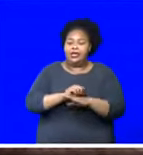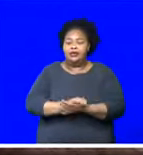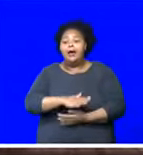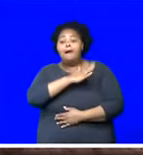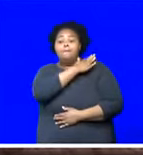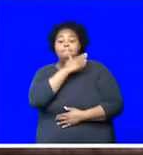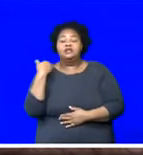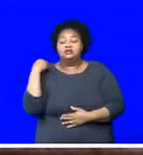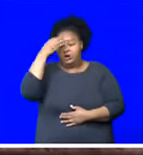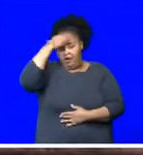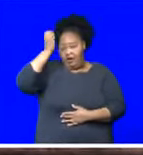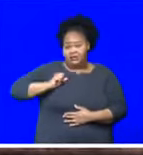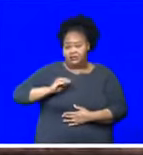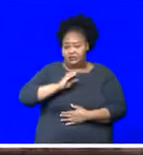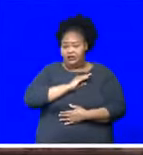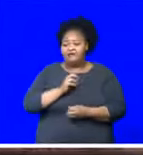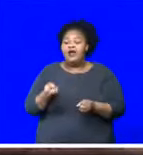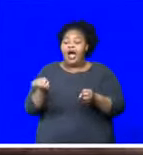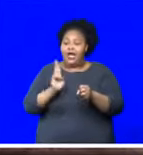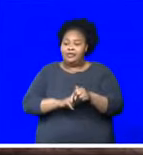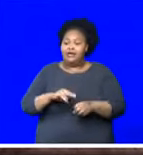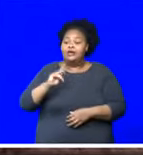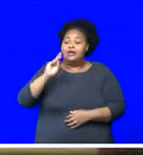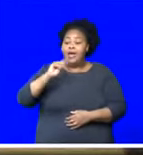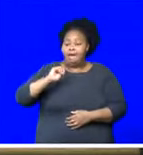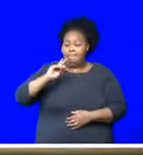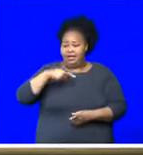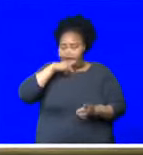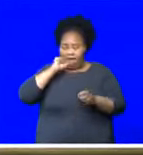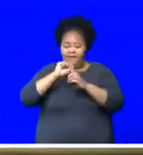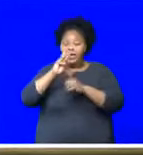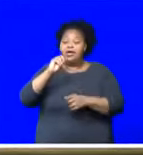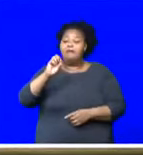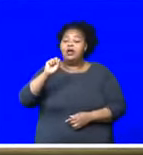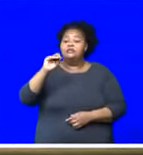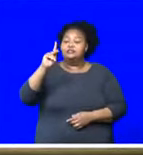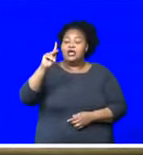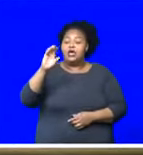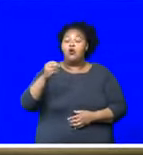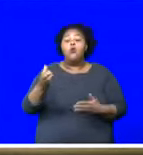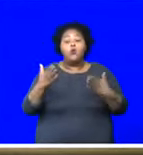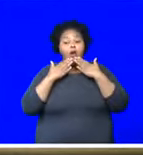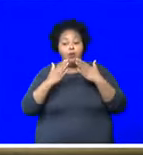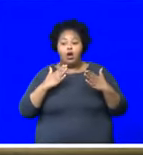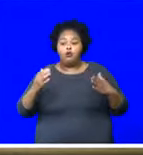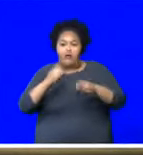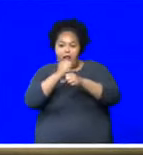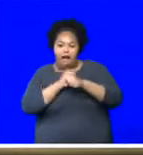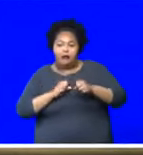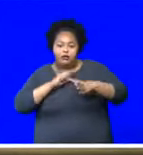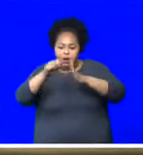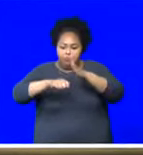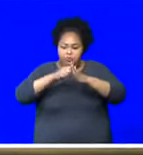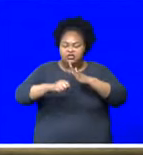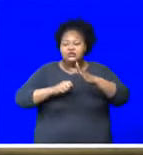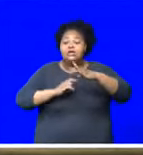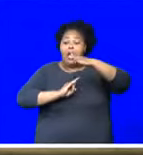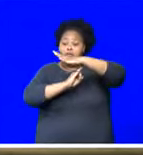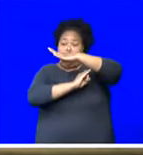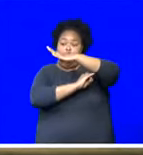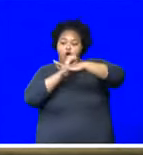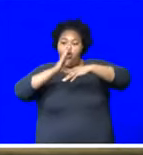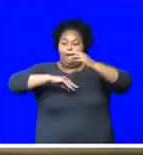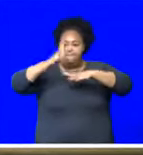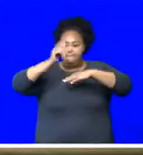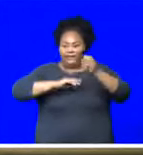nkundla ibonga kakhulu uhulumende ngalo msebenzi. Kuyakhiwa nje emabhuloho njengoba nibona kwathisa ukuthi sisedinisabeni